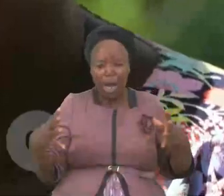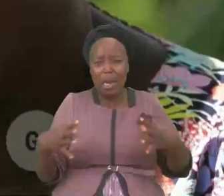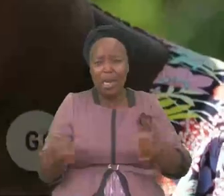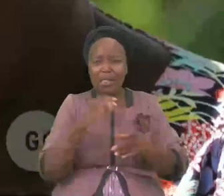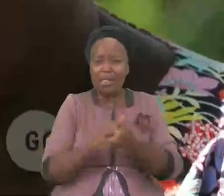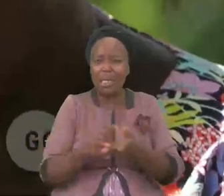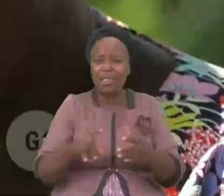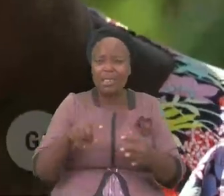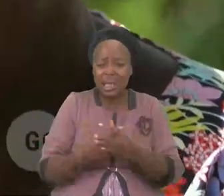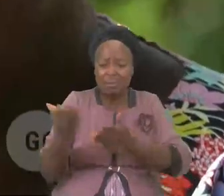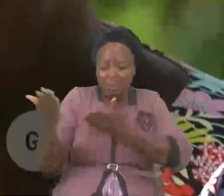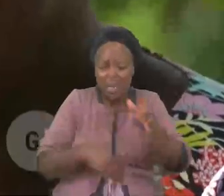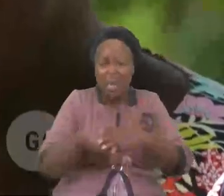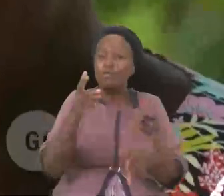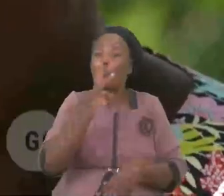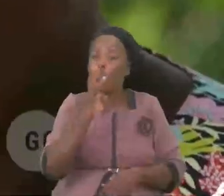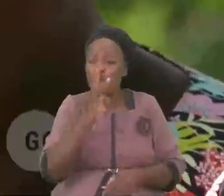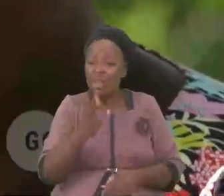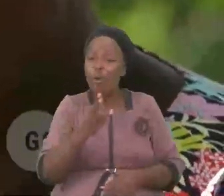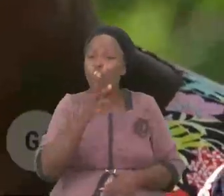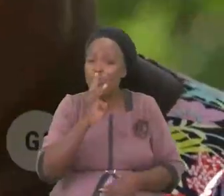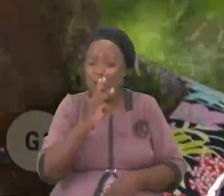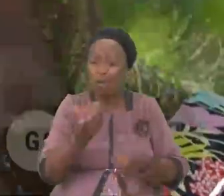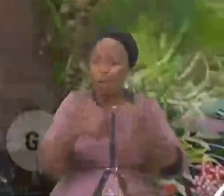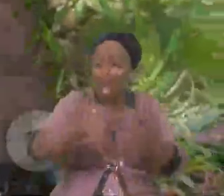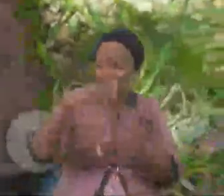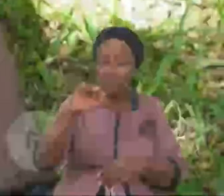Les puits ont été percés et l'eau coulait. Le puits coulait, ça coulait.